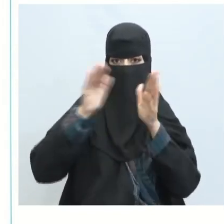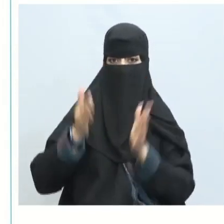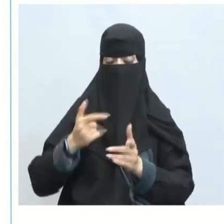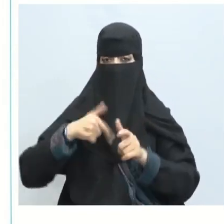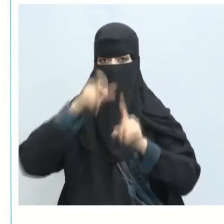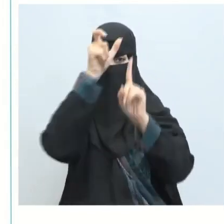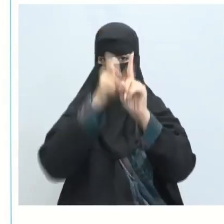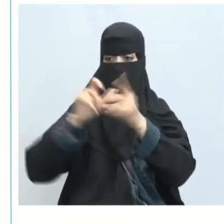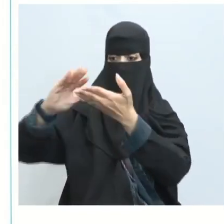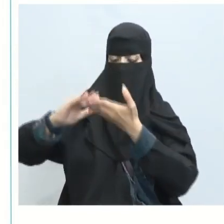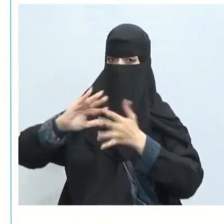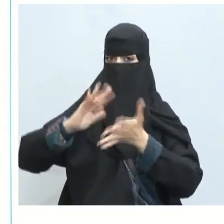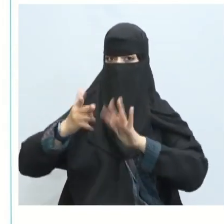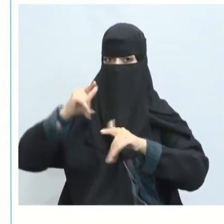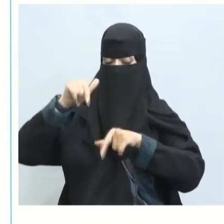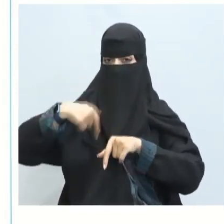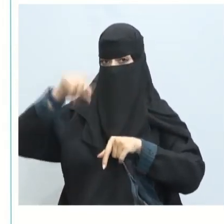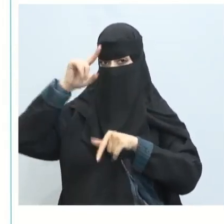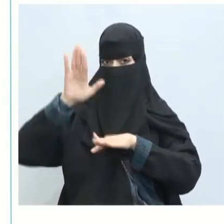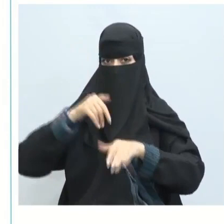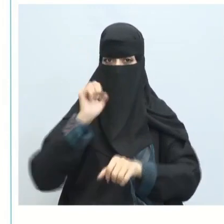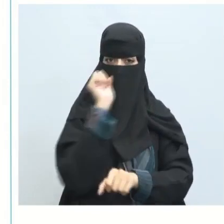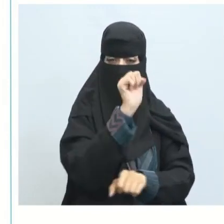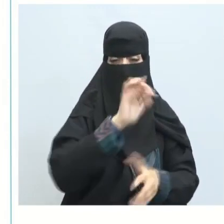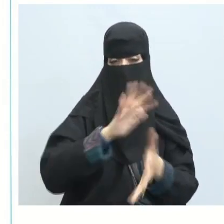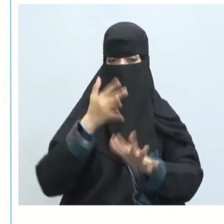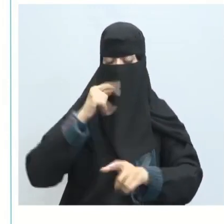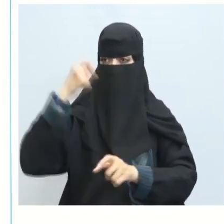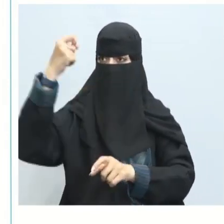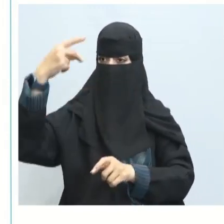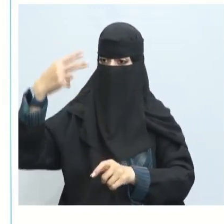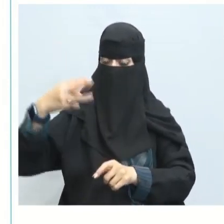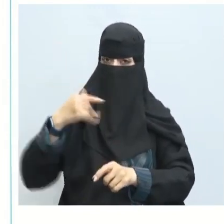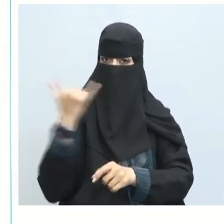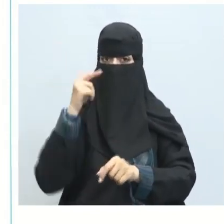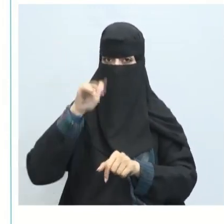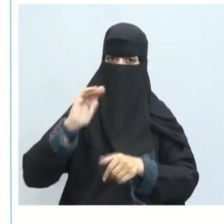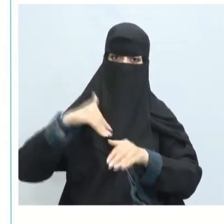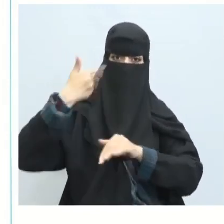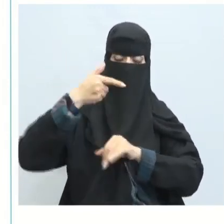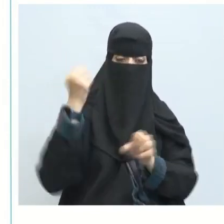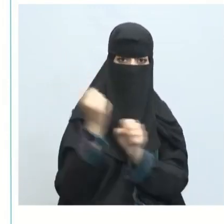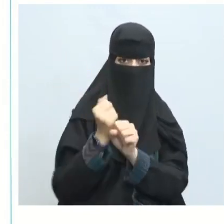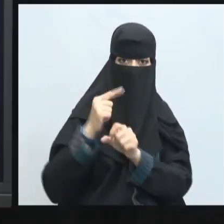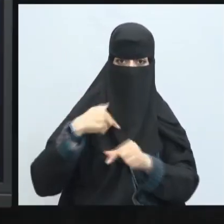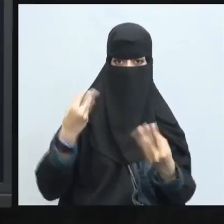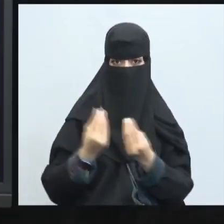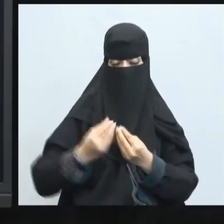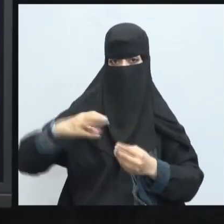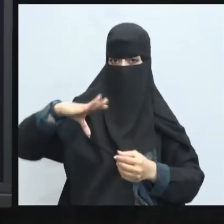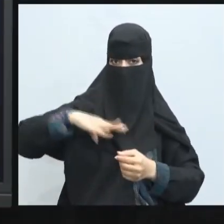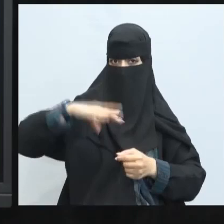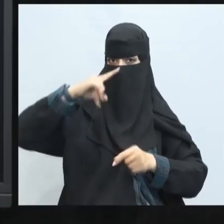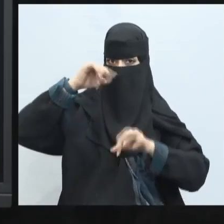السكرتير قد يتميز مثلا او قد يختص ببعض النقاط المهمه له مثلا حينما يعمل مع المدير ذكرنا